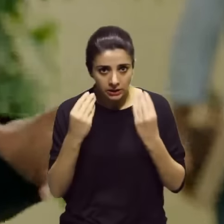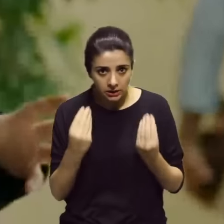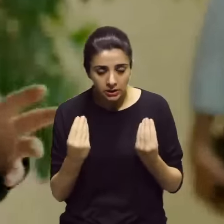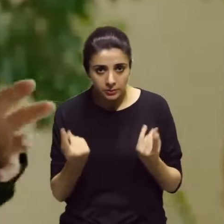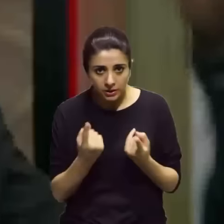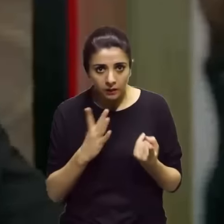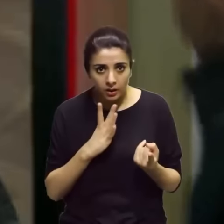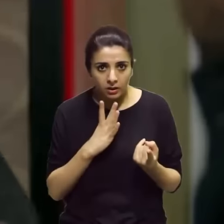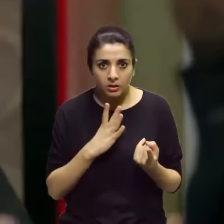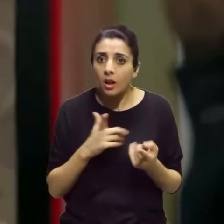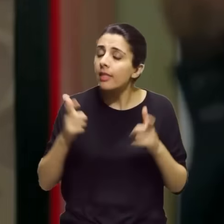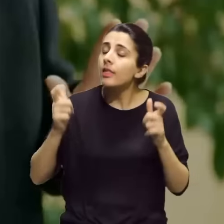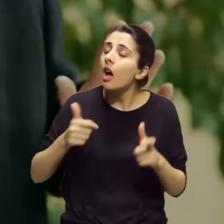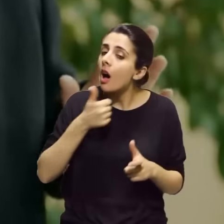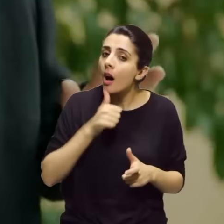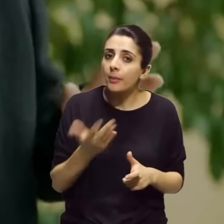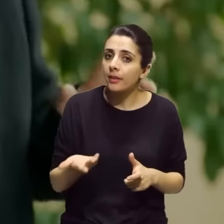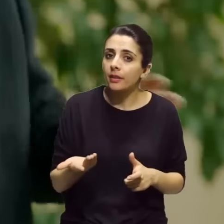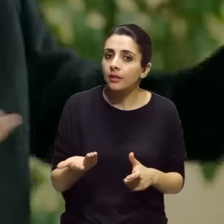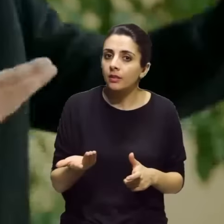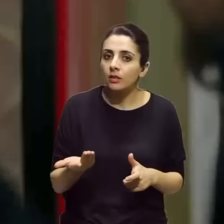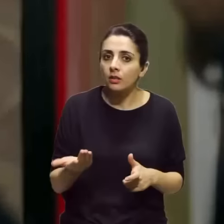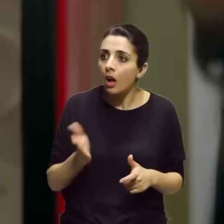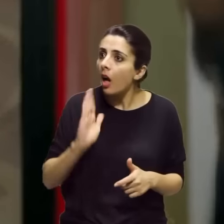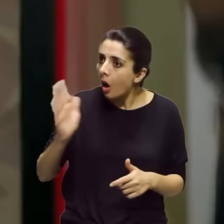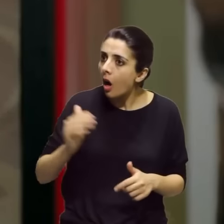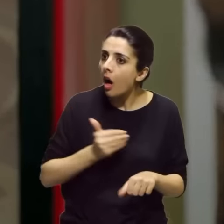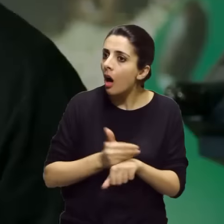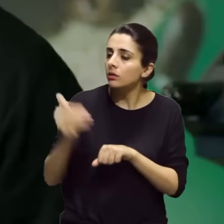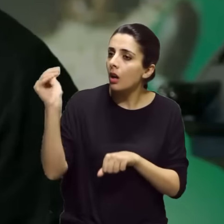değil mi? Neredesin abi sen? Ya gittin mi,